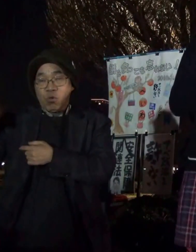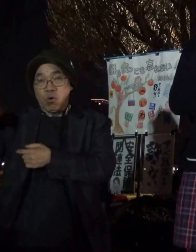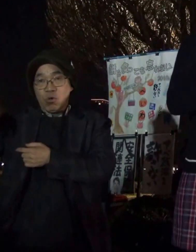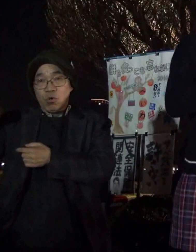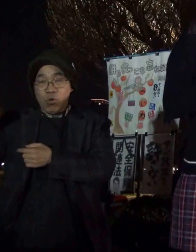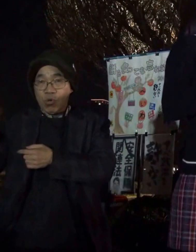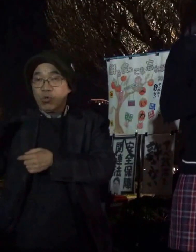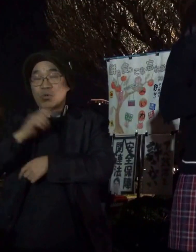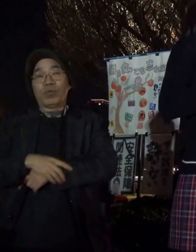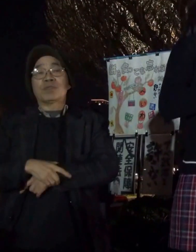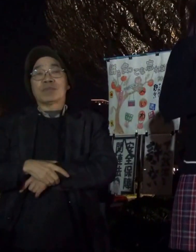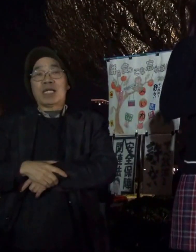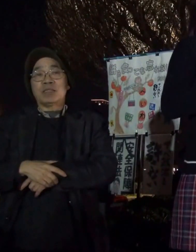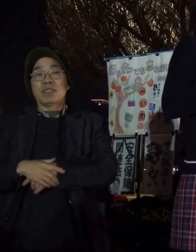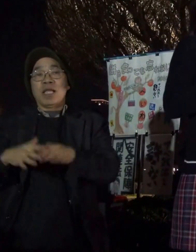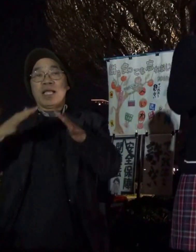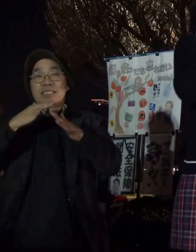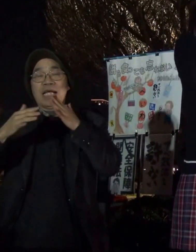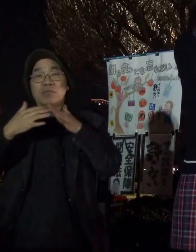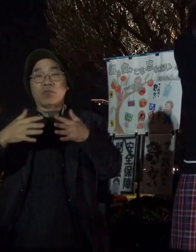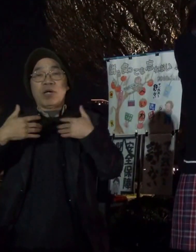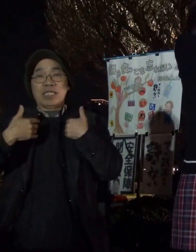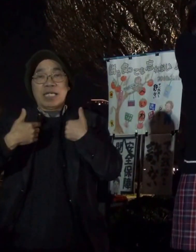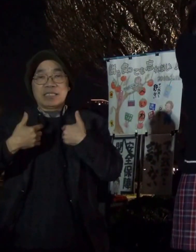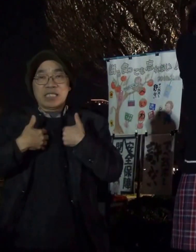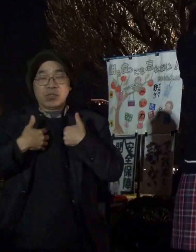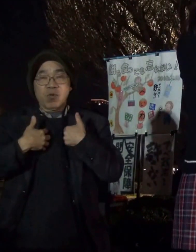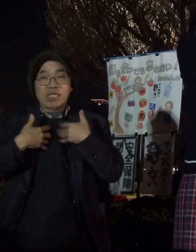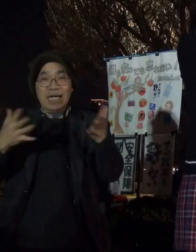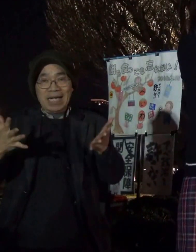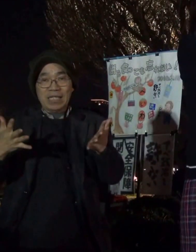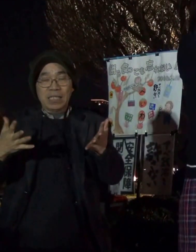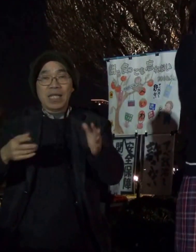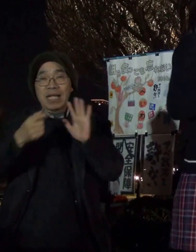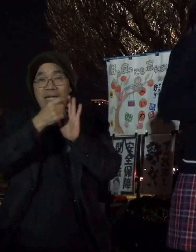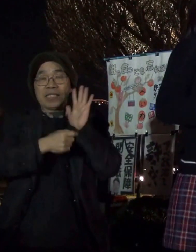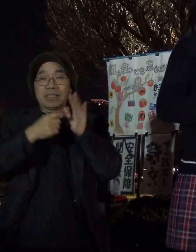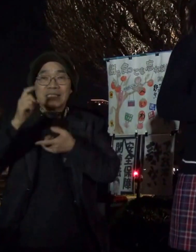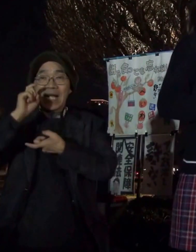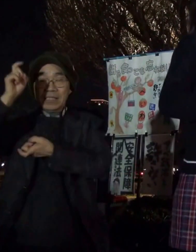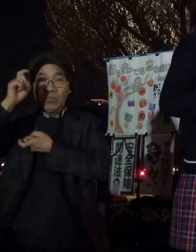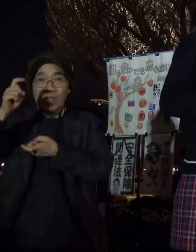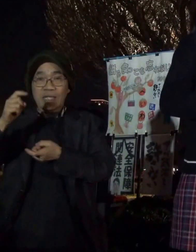詞は戦争はいらない、原発はいらない、合ってますか？